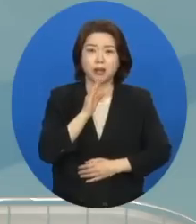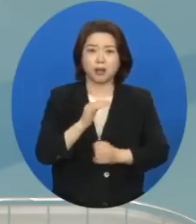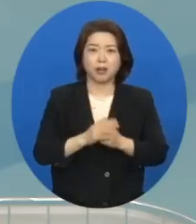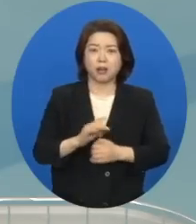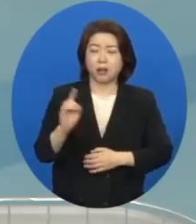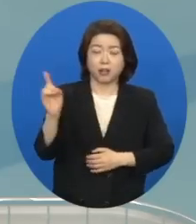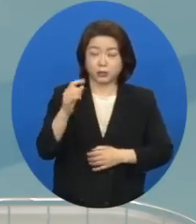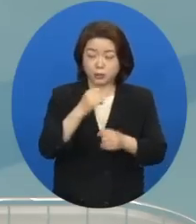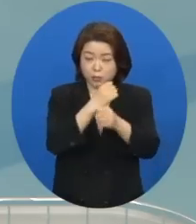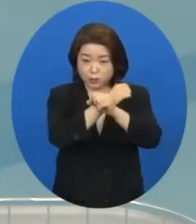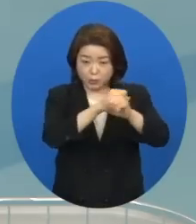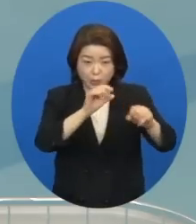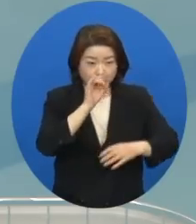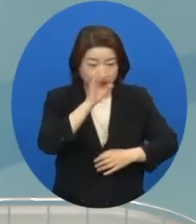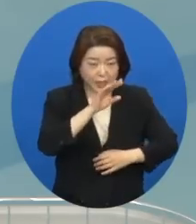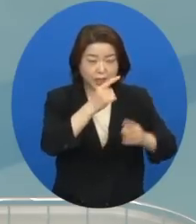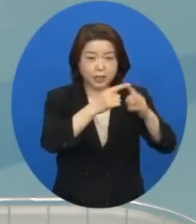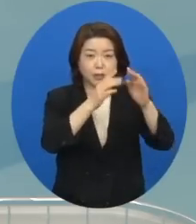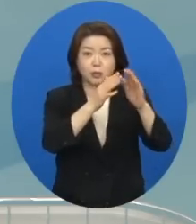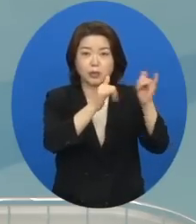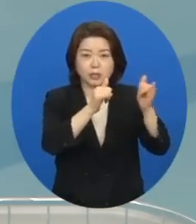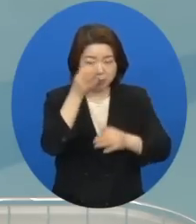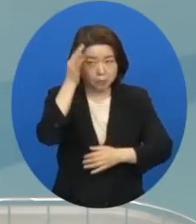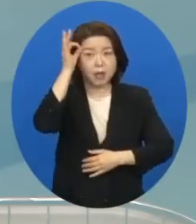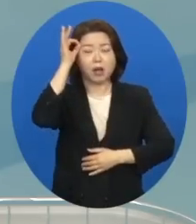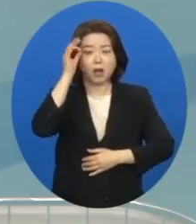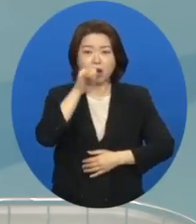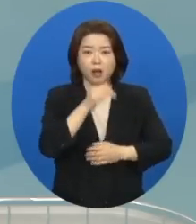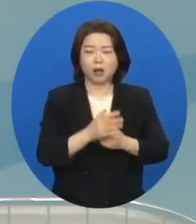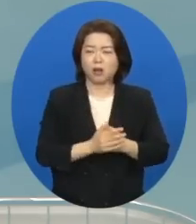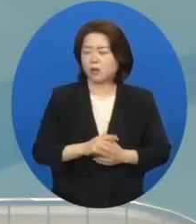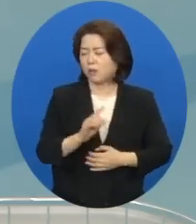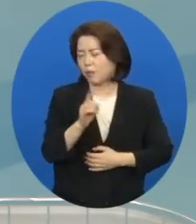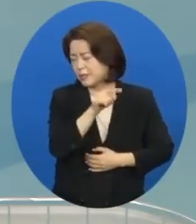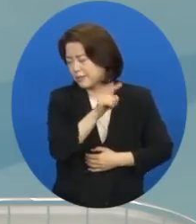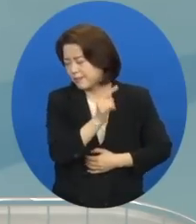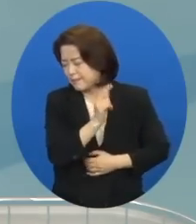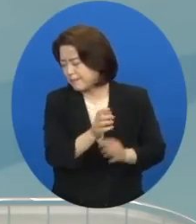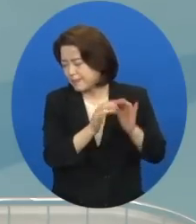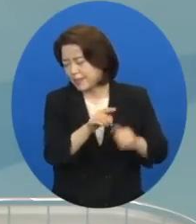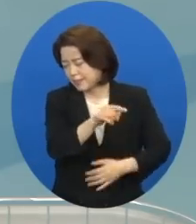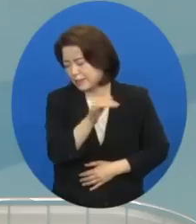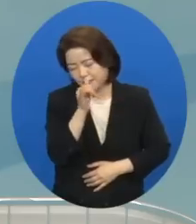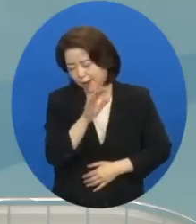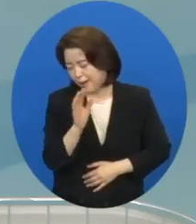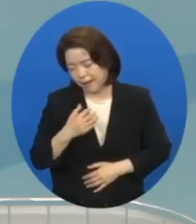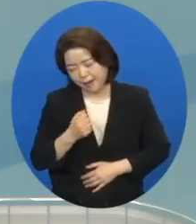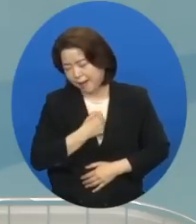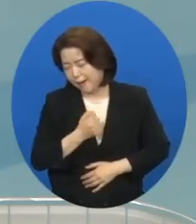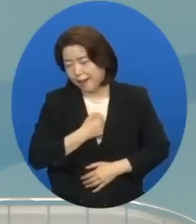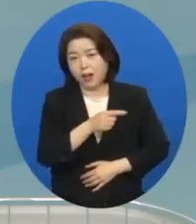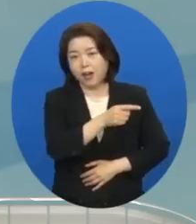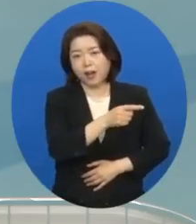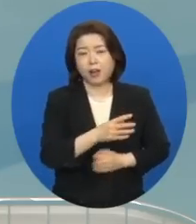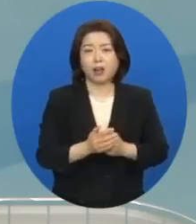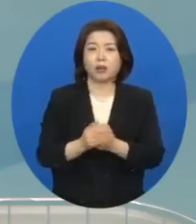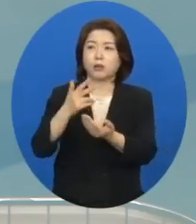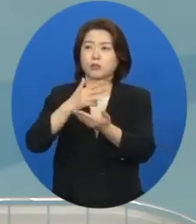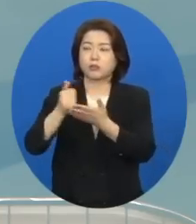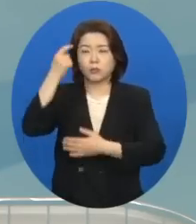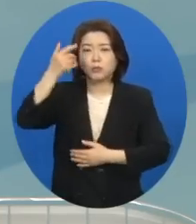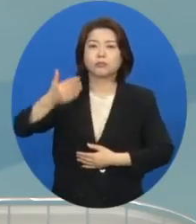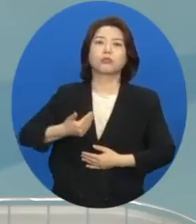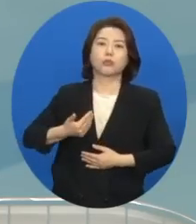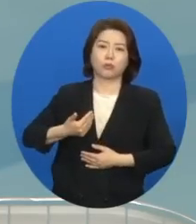도무지 용서가 안 되는 교인이 생각나더래요. 어쩌면 그런 사람이 있을 수 있을까? 주님이 물으시는